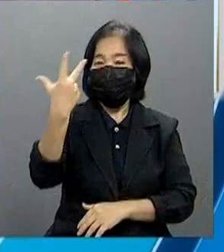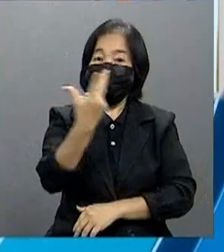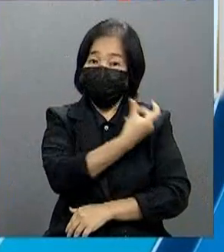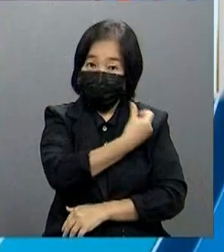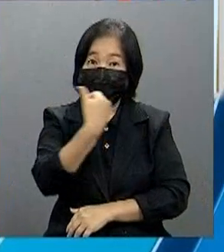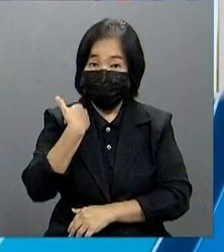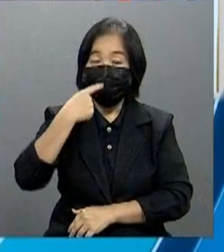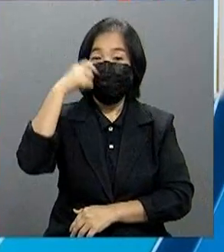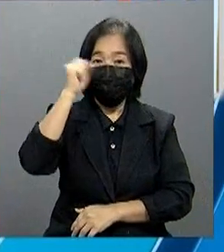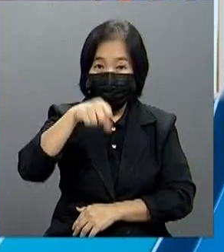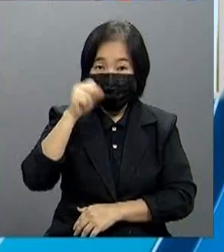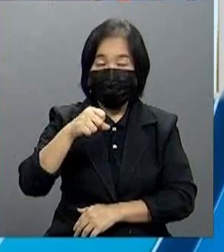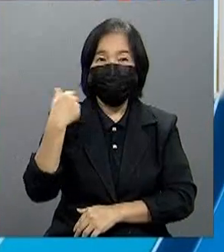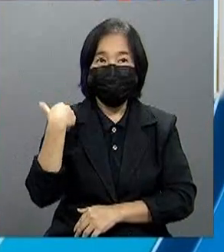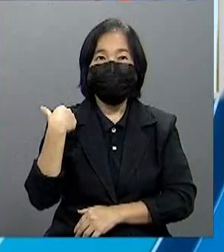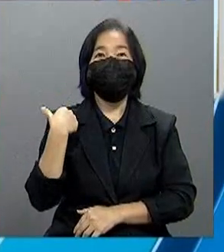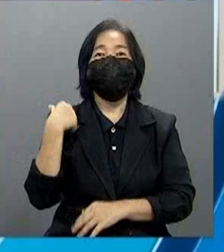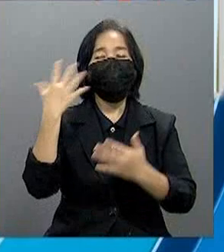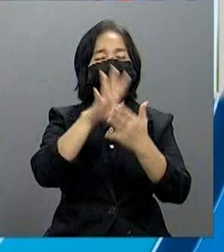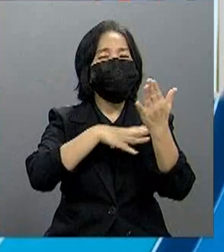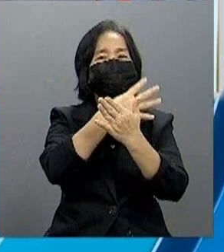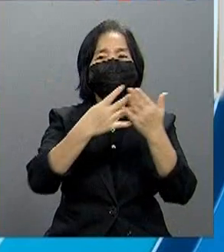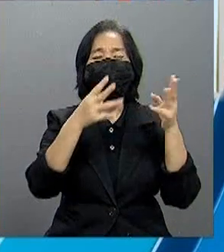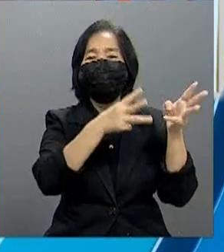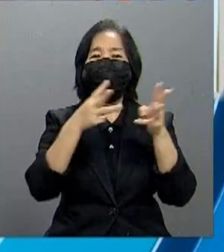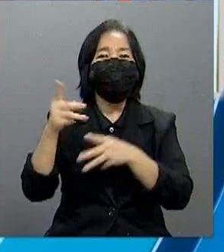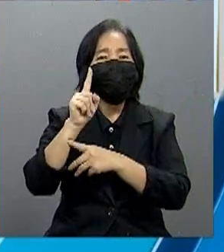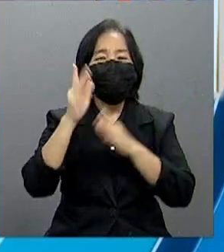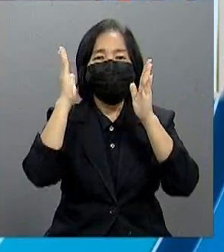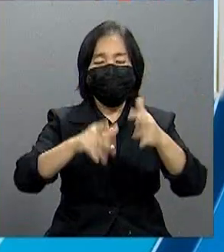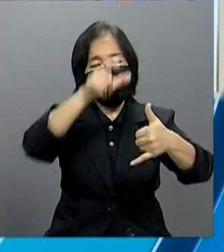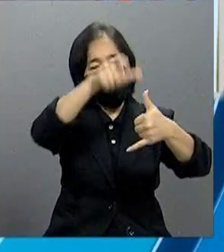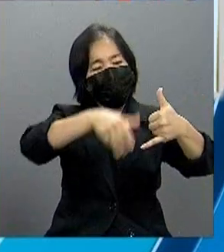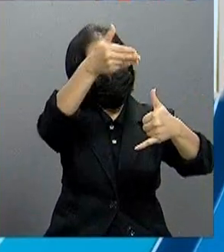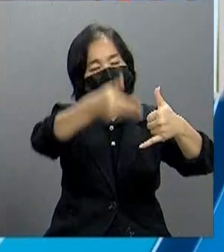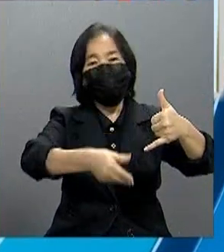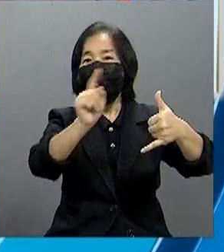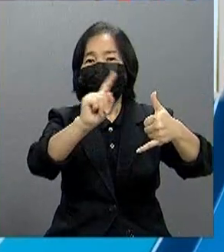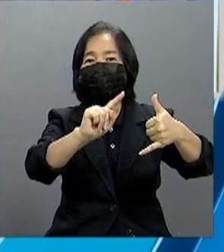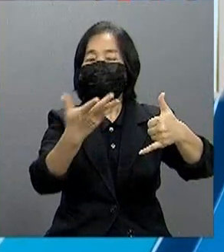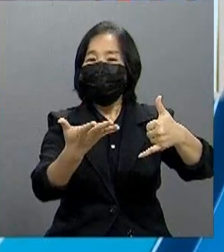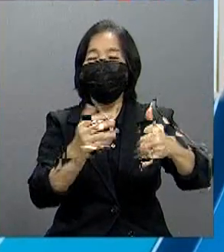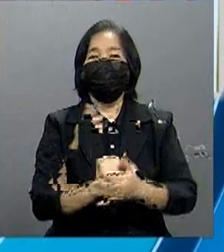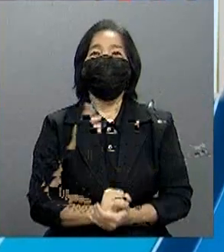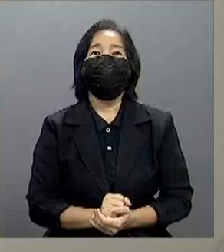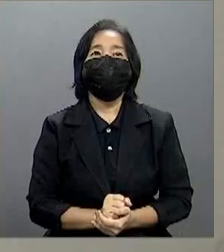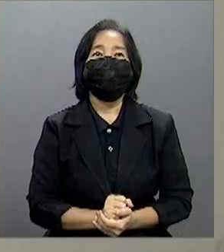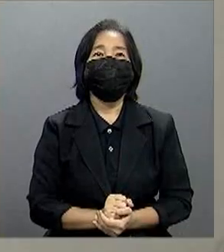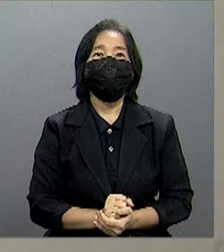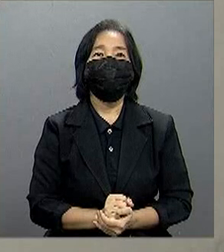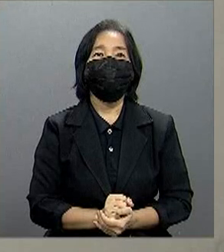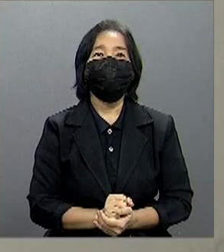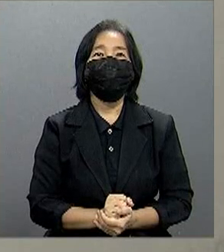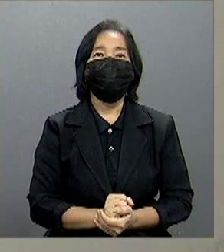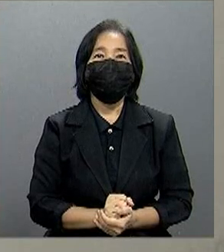องมีวางแผนว่ายังไงแล้วคนที่จะเข้าเกณฑ์ในการร่วมทดลองนั้นต้องยังไงบ้างครับคุณกิตนพ ก็ในระยะแร